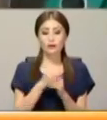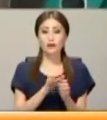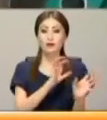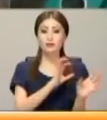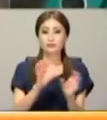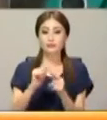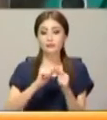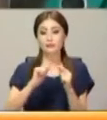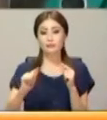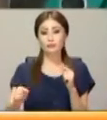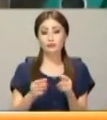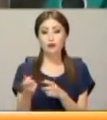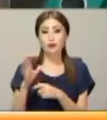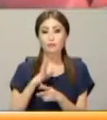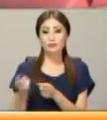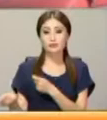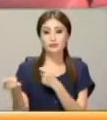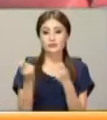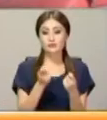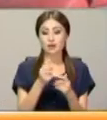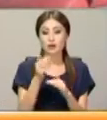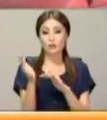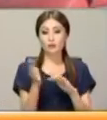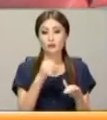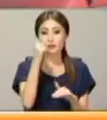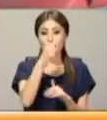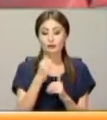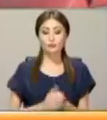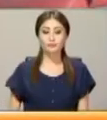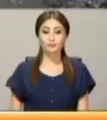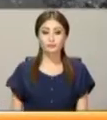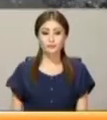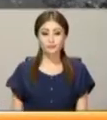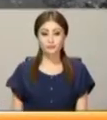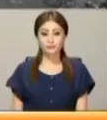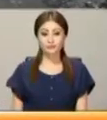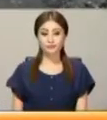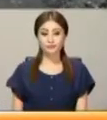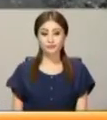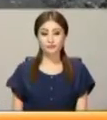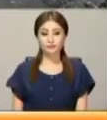отопительного периода были завезены еще в прошлом году. Алтымбек Таланбеков, Нуркыс Абдрахманова, Общественный первый канал.